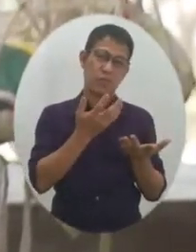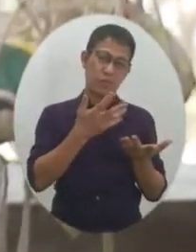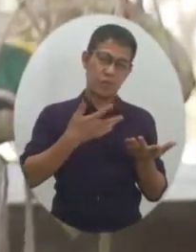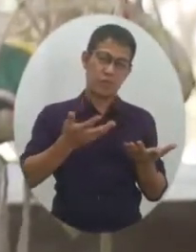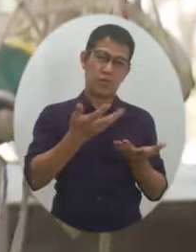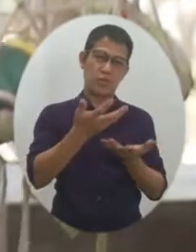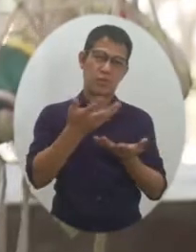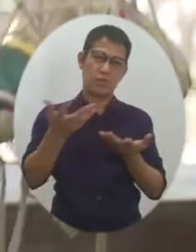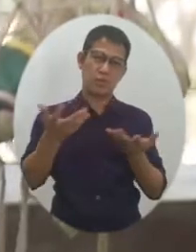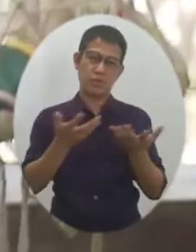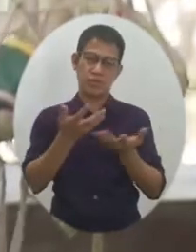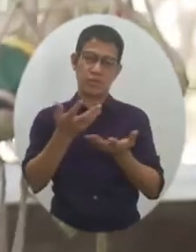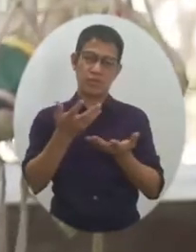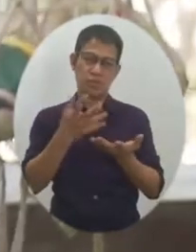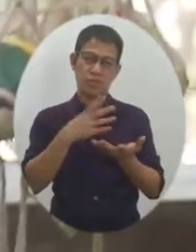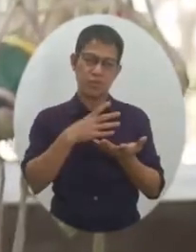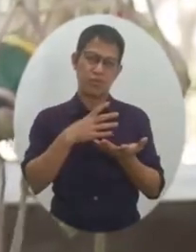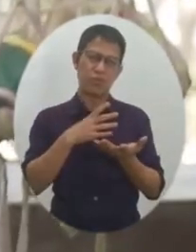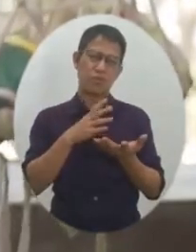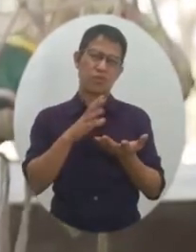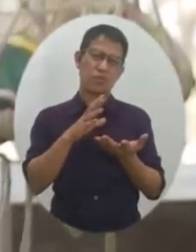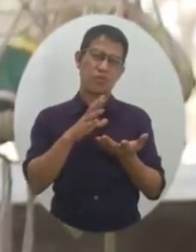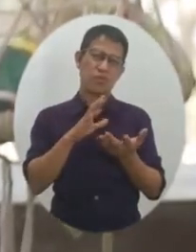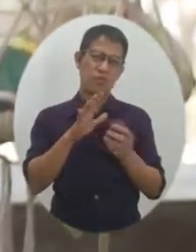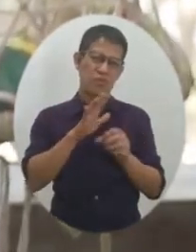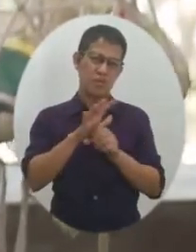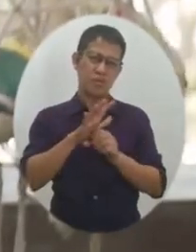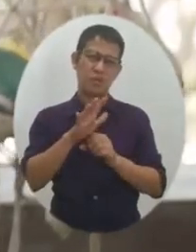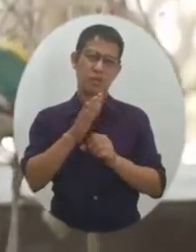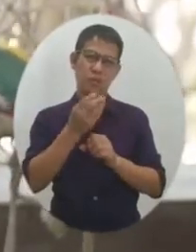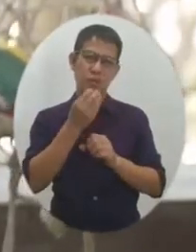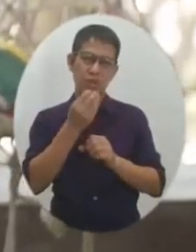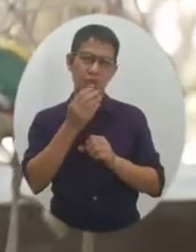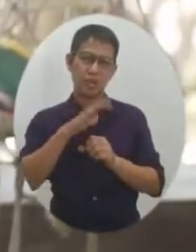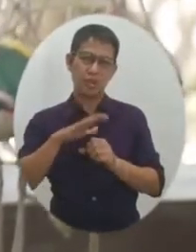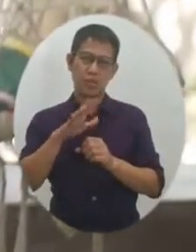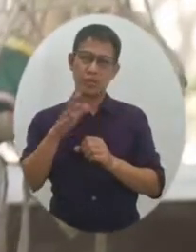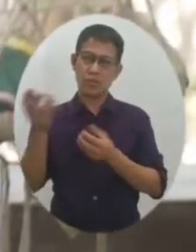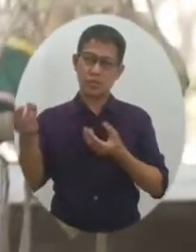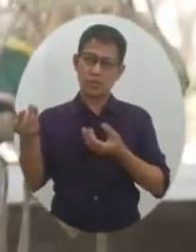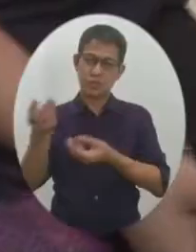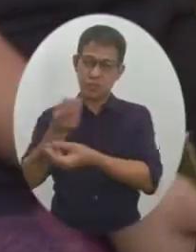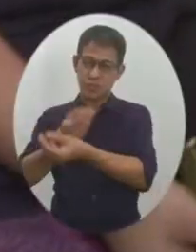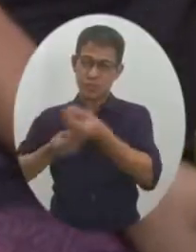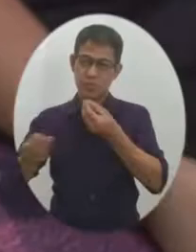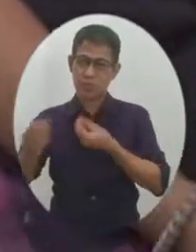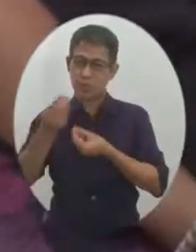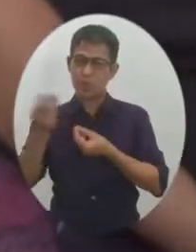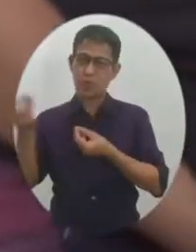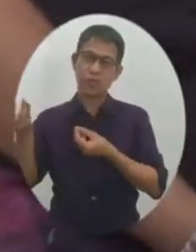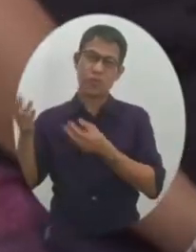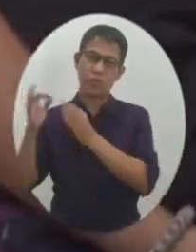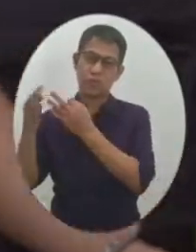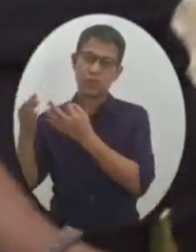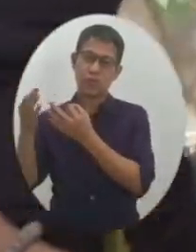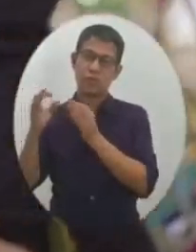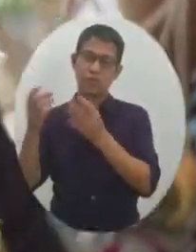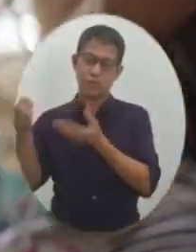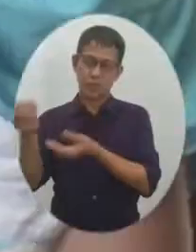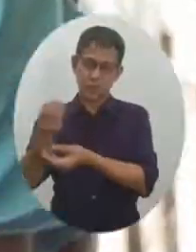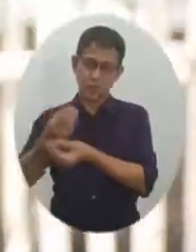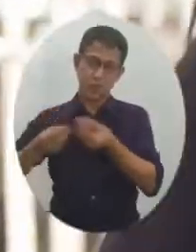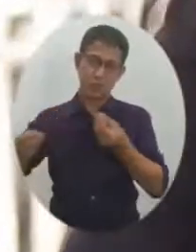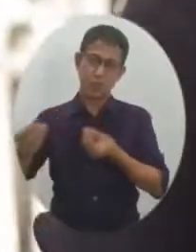na labi sa aming pamilya. Kumbaga po, abot-abot lang po. Abotan ng maulam, kumbaga sila naman ang meron, o abotan naman